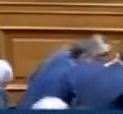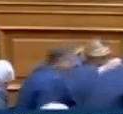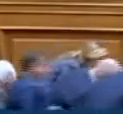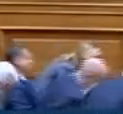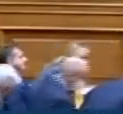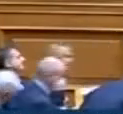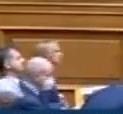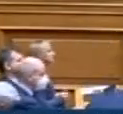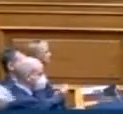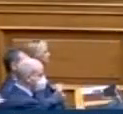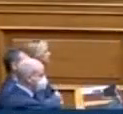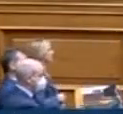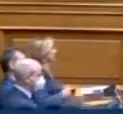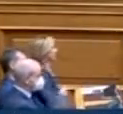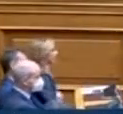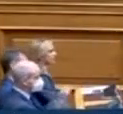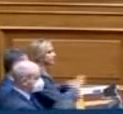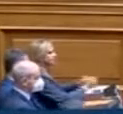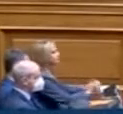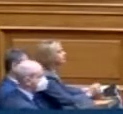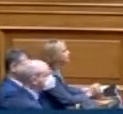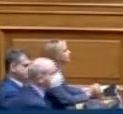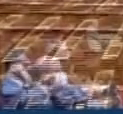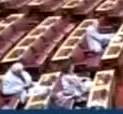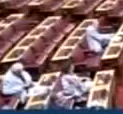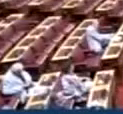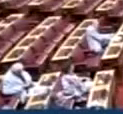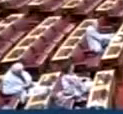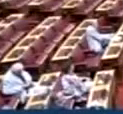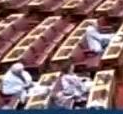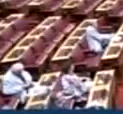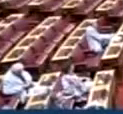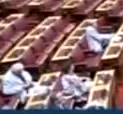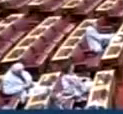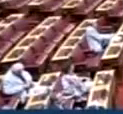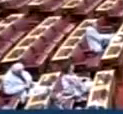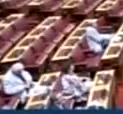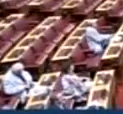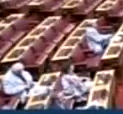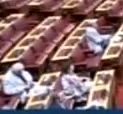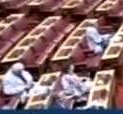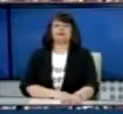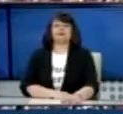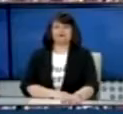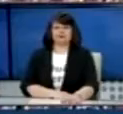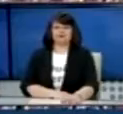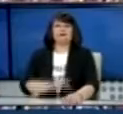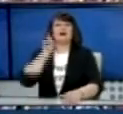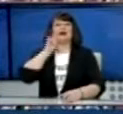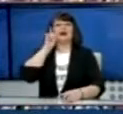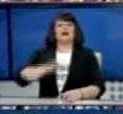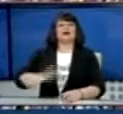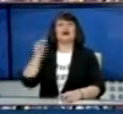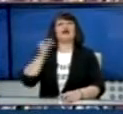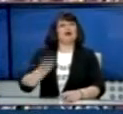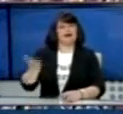όμως περισσότεροι λόγοι για να γίνουν οι εκλογές στο τέλος τετραετίας, γιατί τον Αύγουστο έχουμε την οριστική έξοδο της